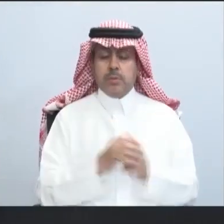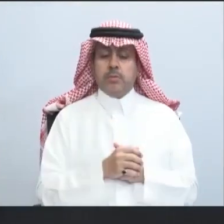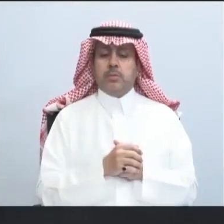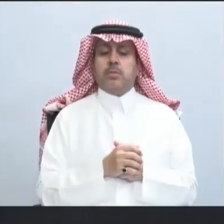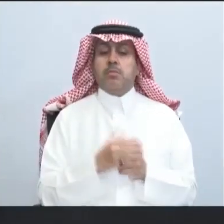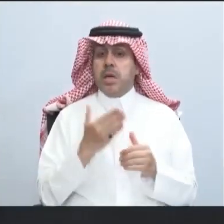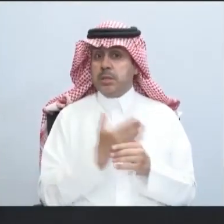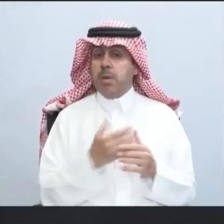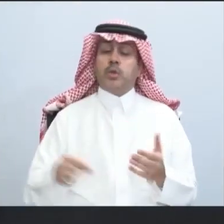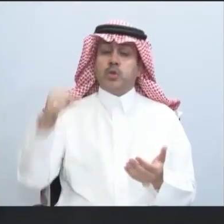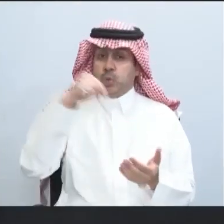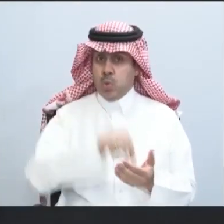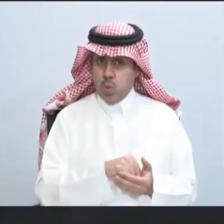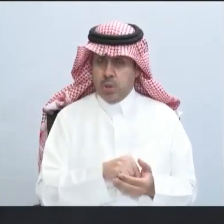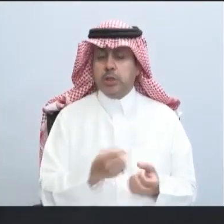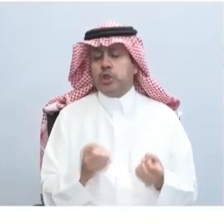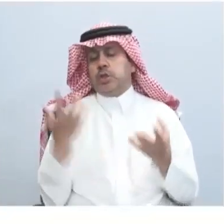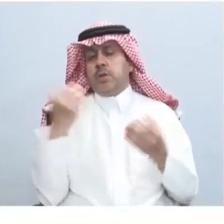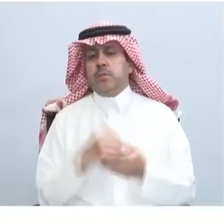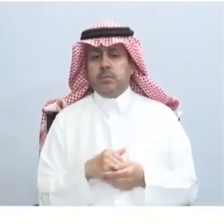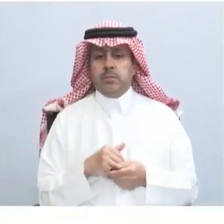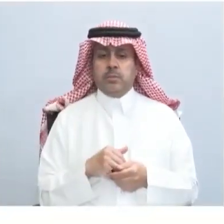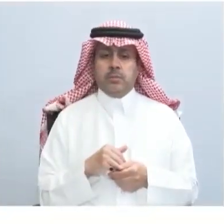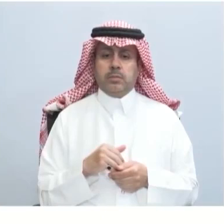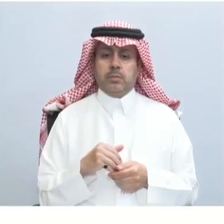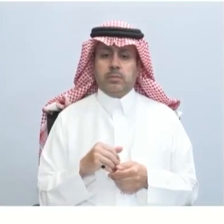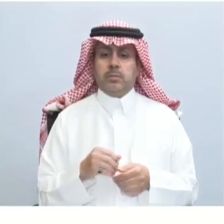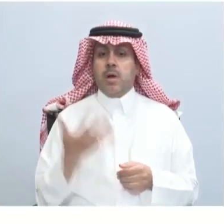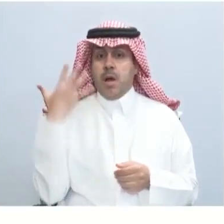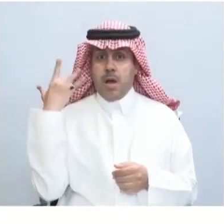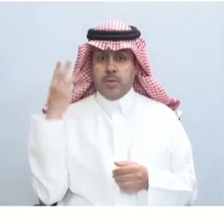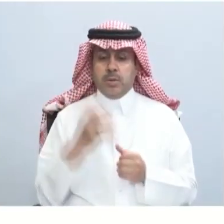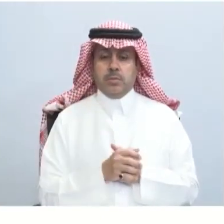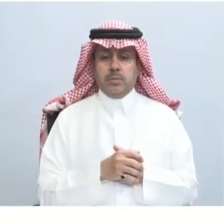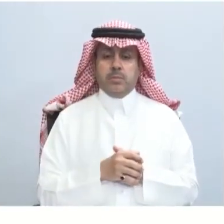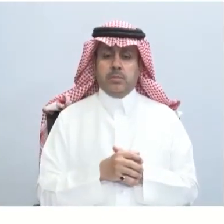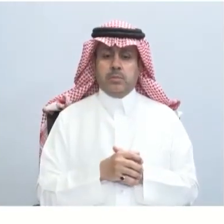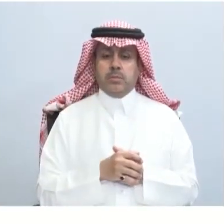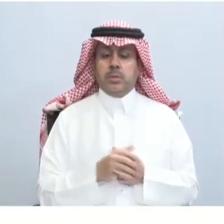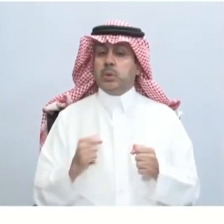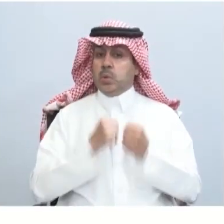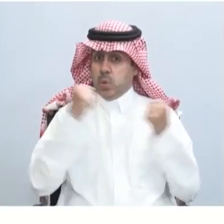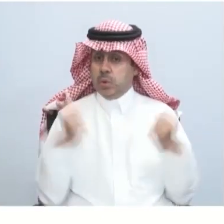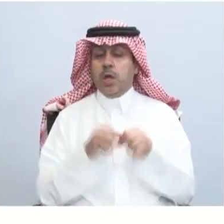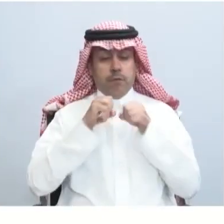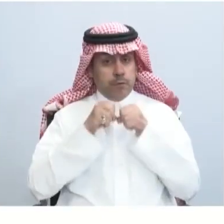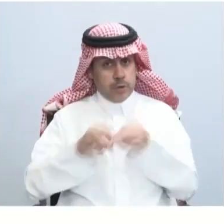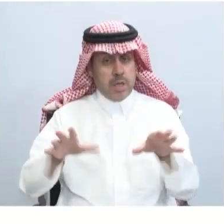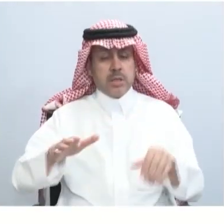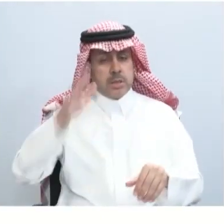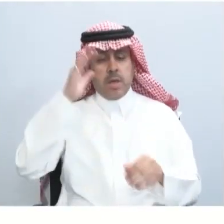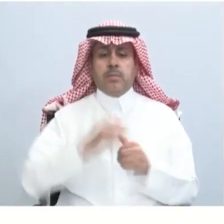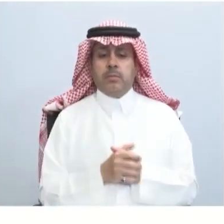سبب من اسباب بدخول الجنه خامسا يعد افشاء السلام من السمات